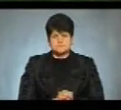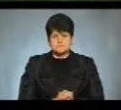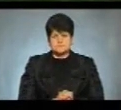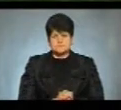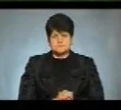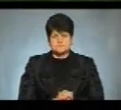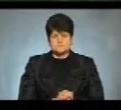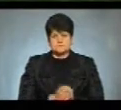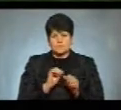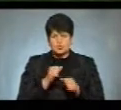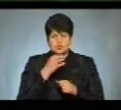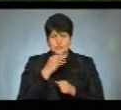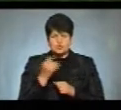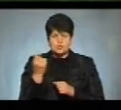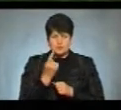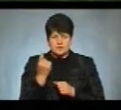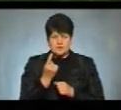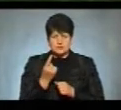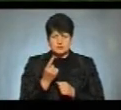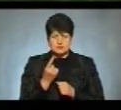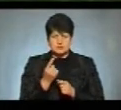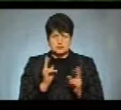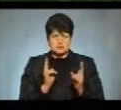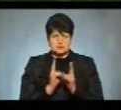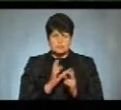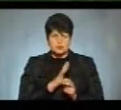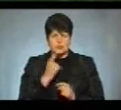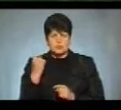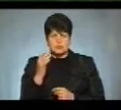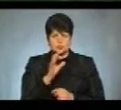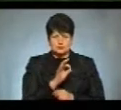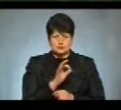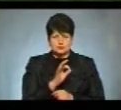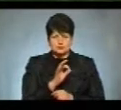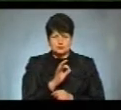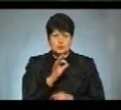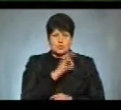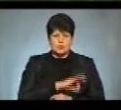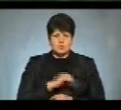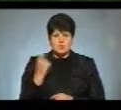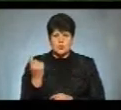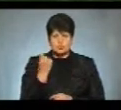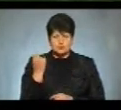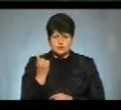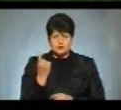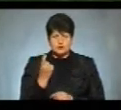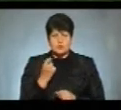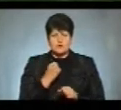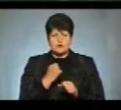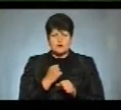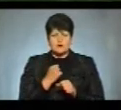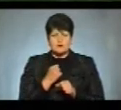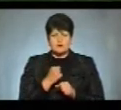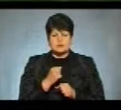Можу сказати, що перший тайм завершився з рахунком 1-0 на користь господарів. У ворота суперника відзначився